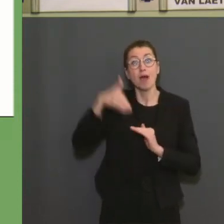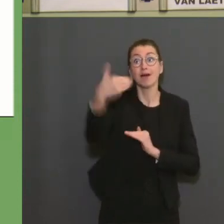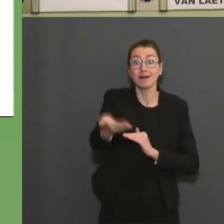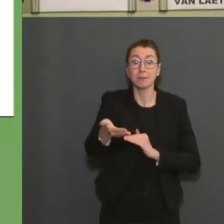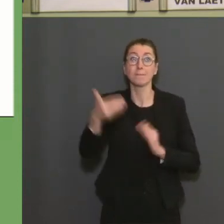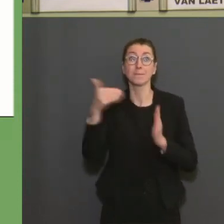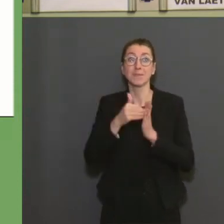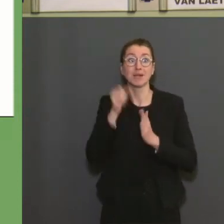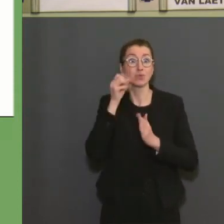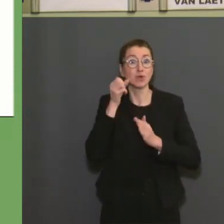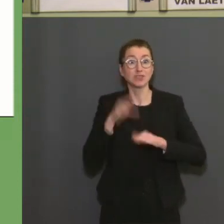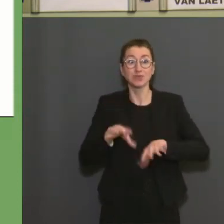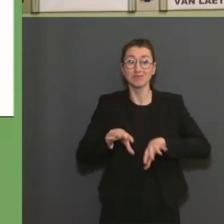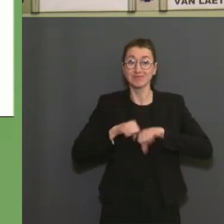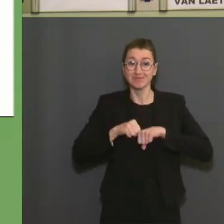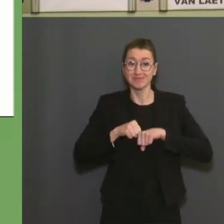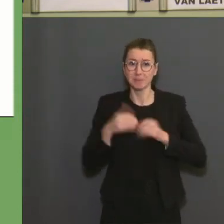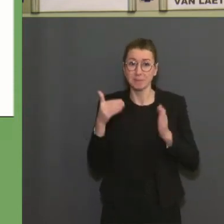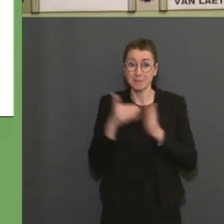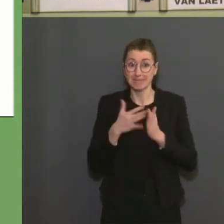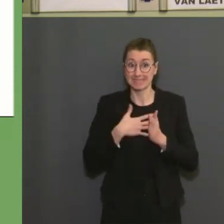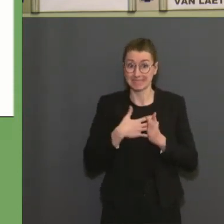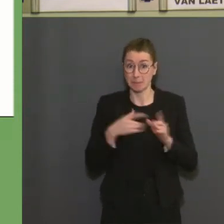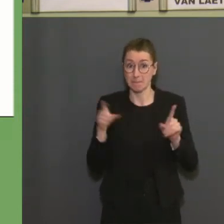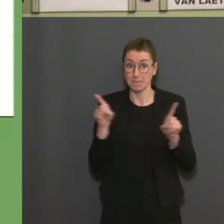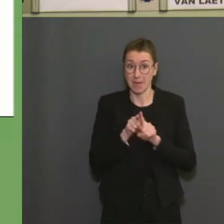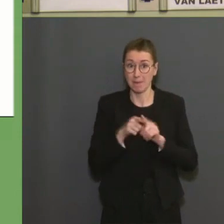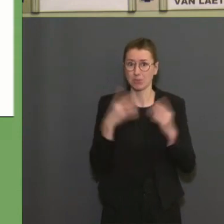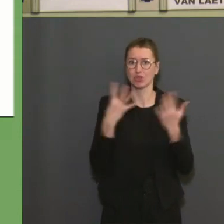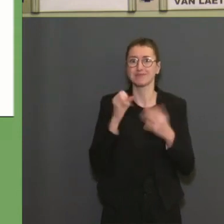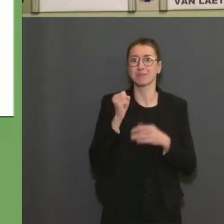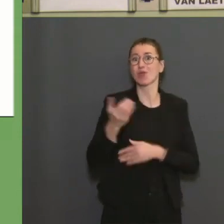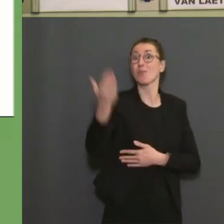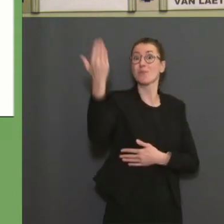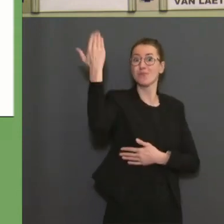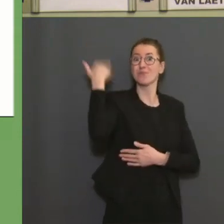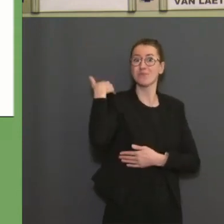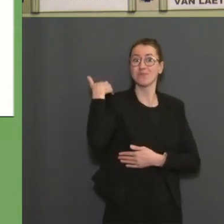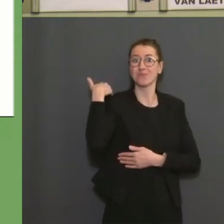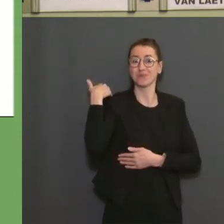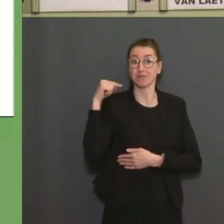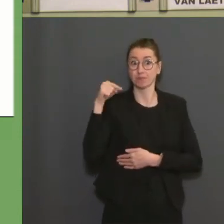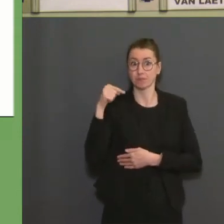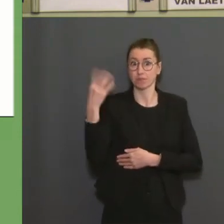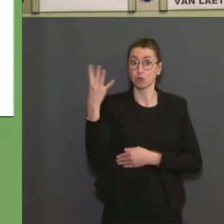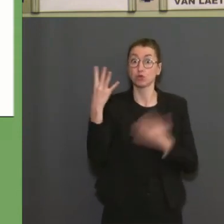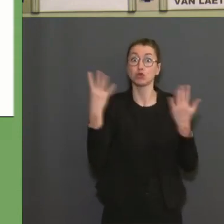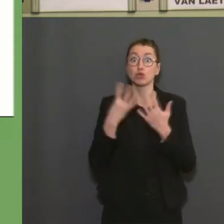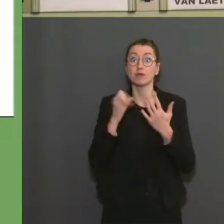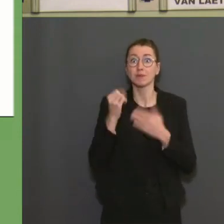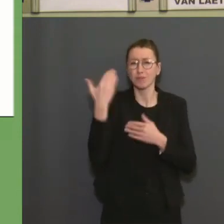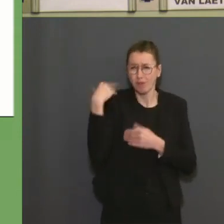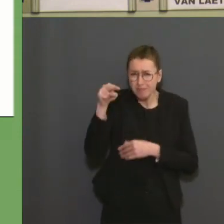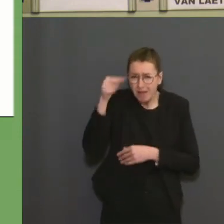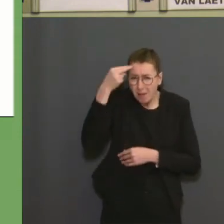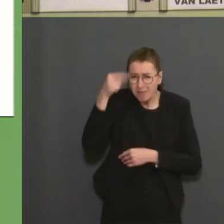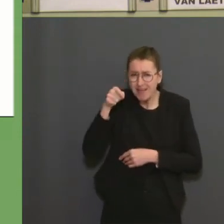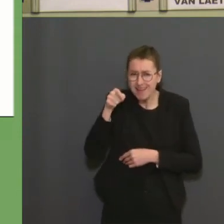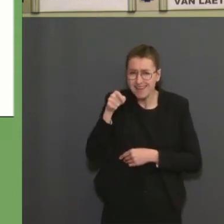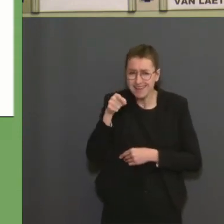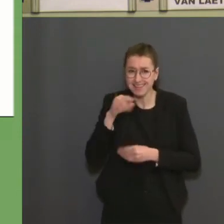le 9 septembre, qui étaient au tout début, encore peu visibles, de cette deuxième vague.